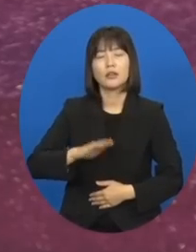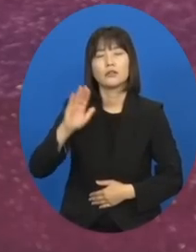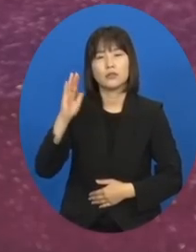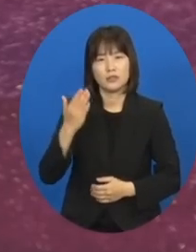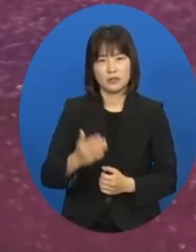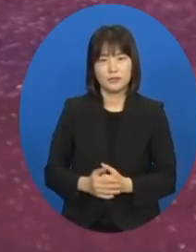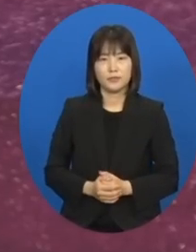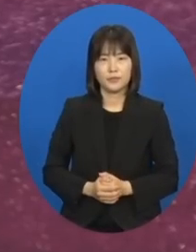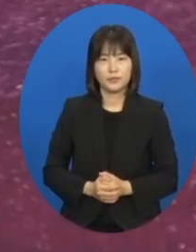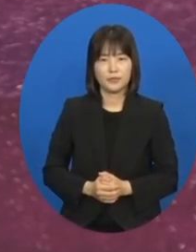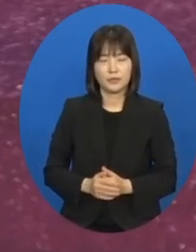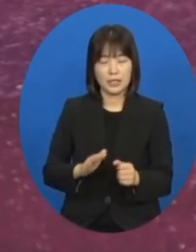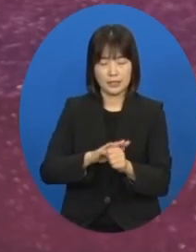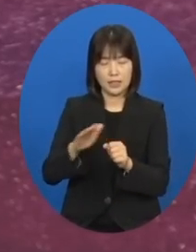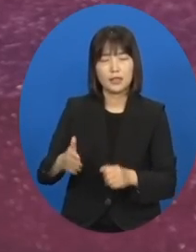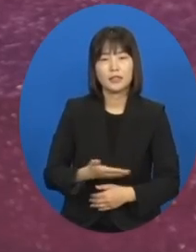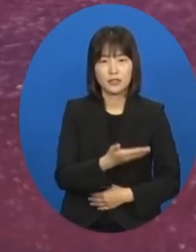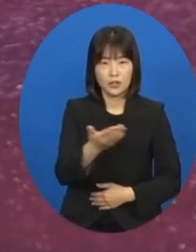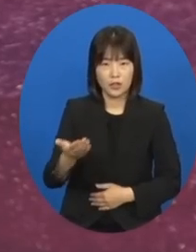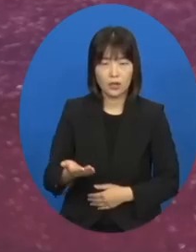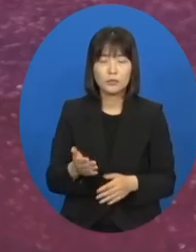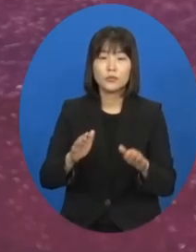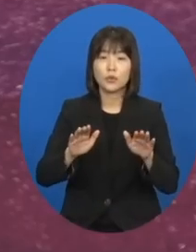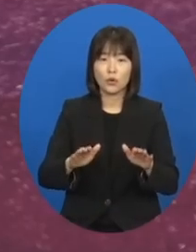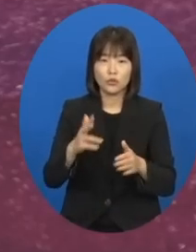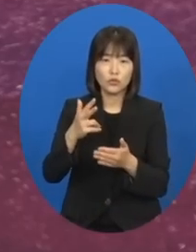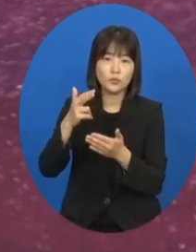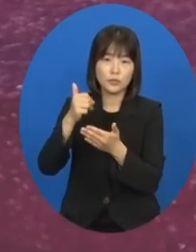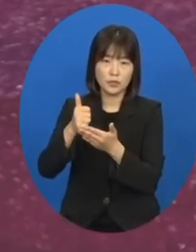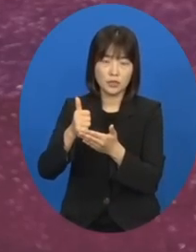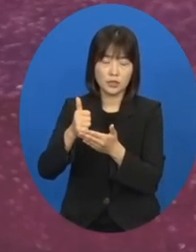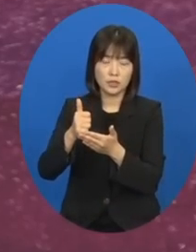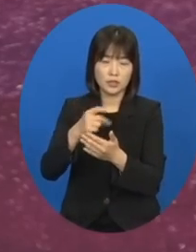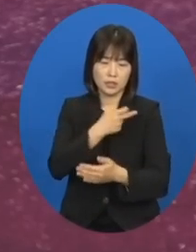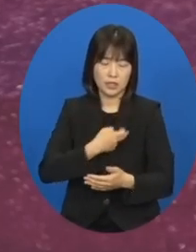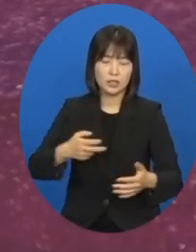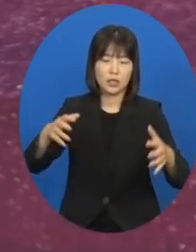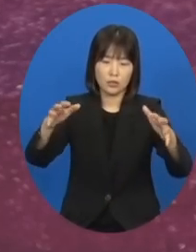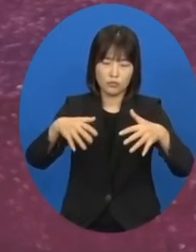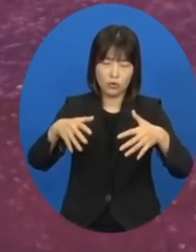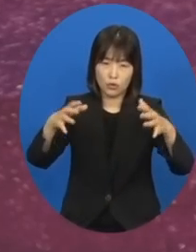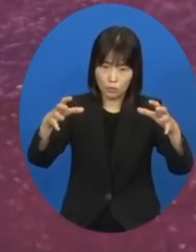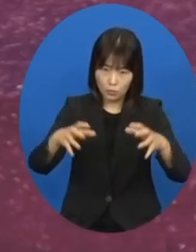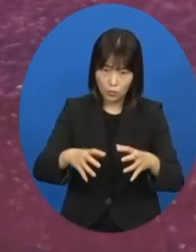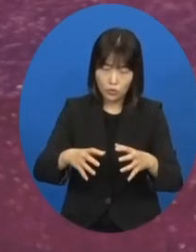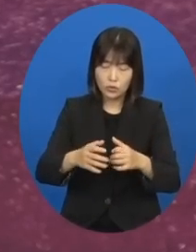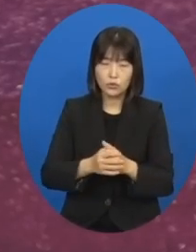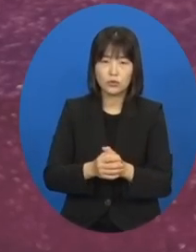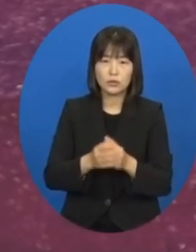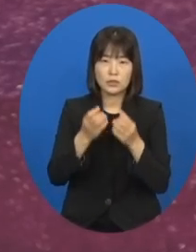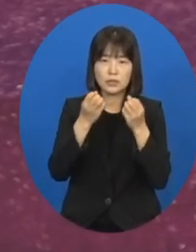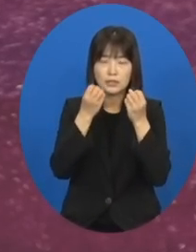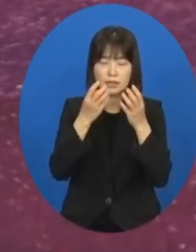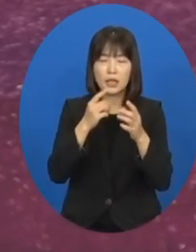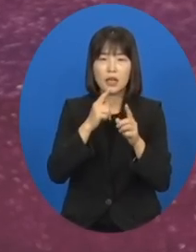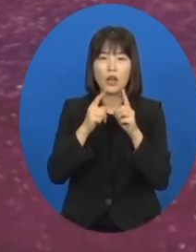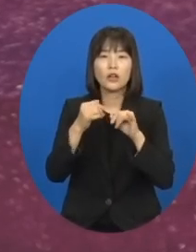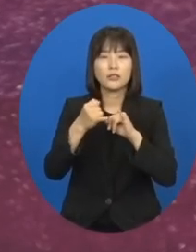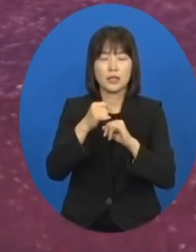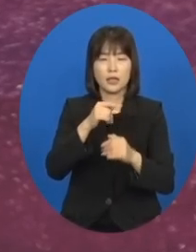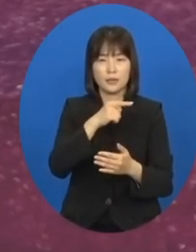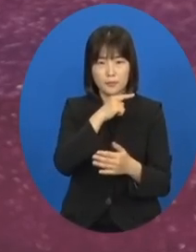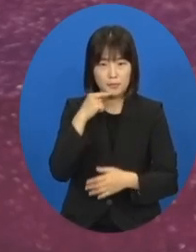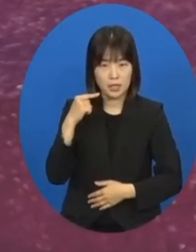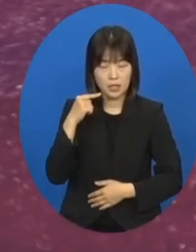되었습니다 사랑하는 여러분 오늘 주님께서 제자들을 불러 모으시고 이제 나는 새 언약의 피로 너희에게